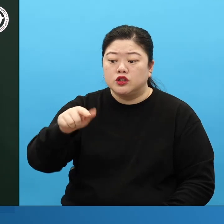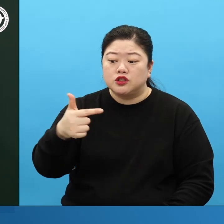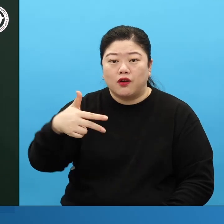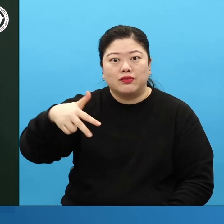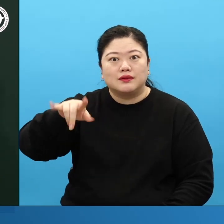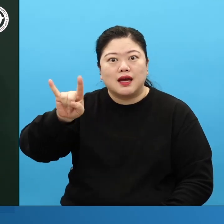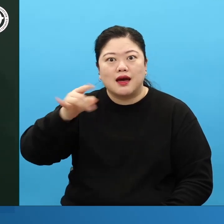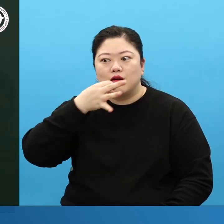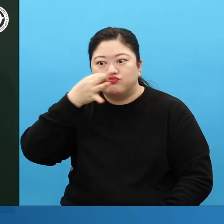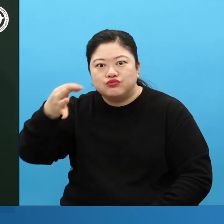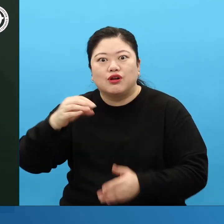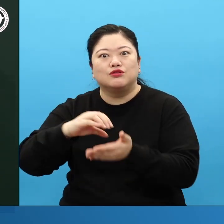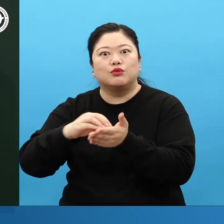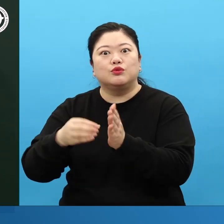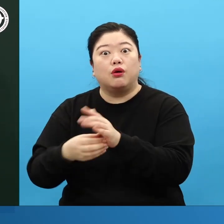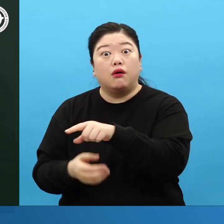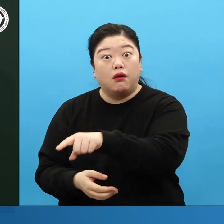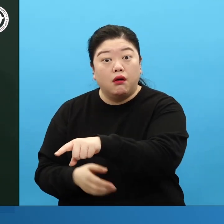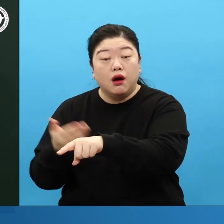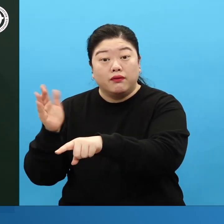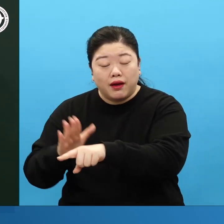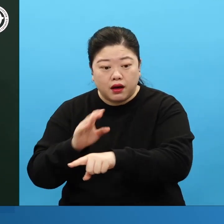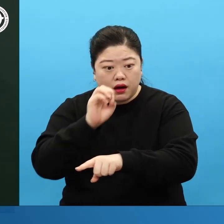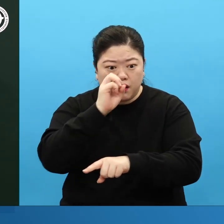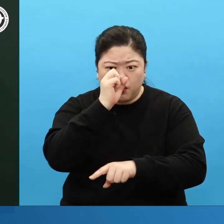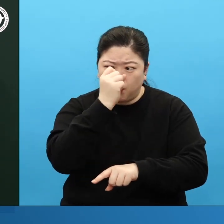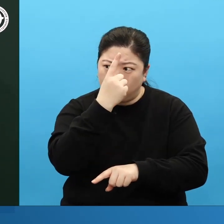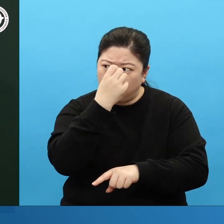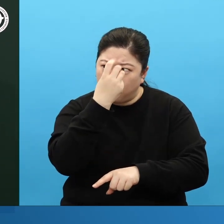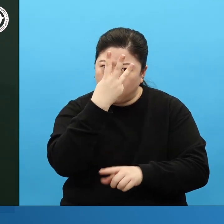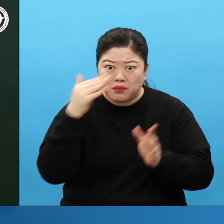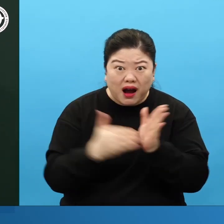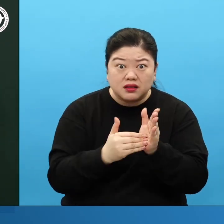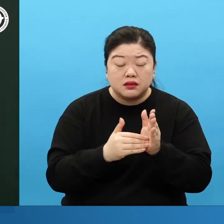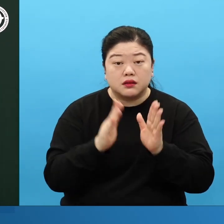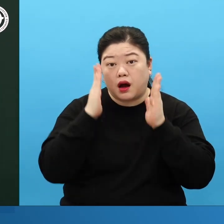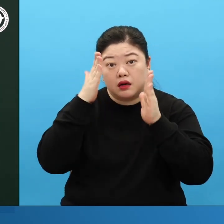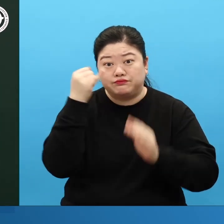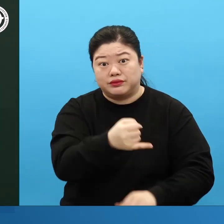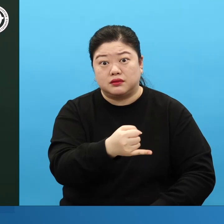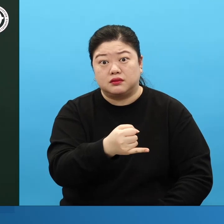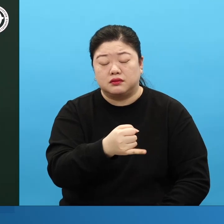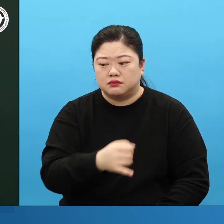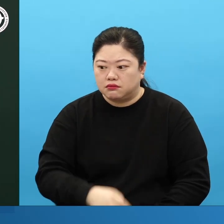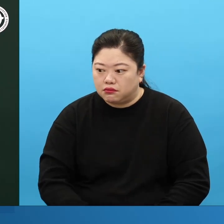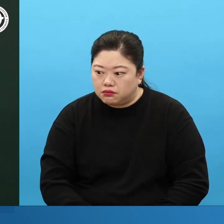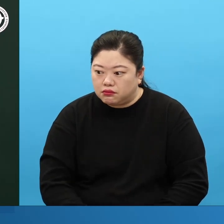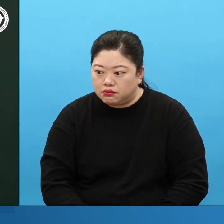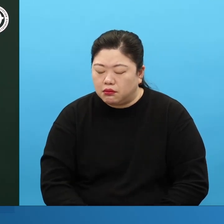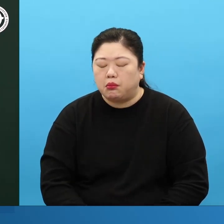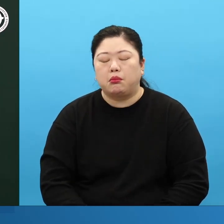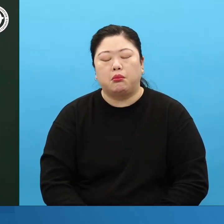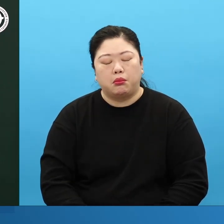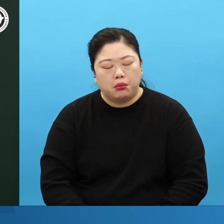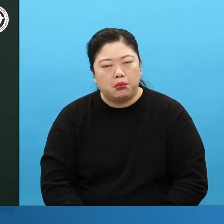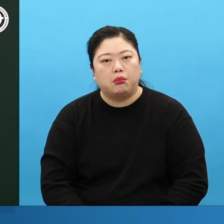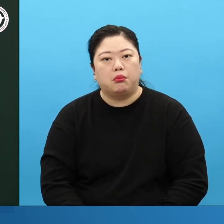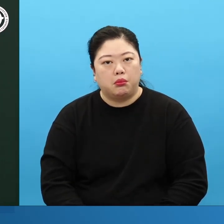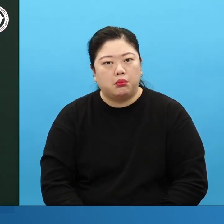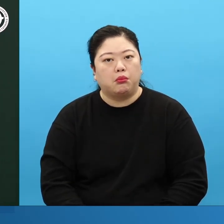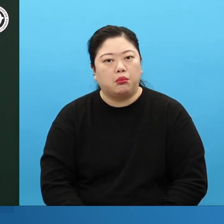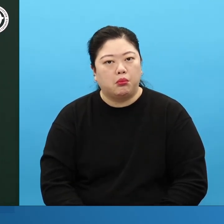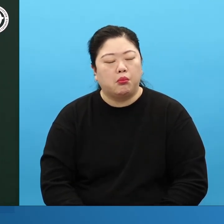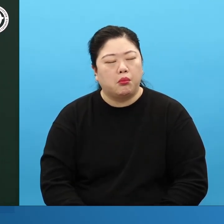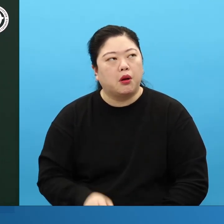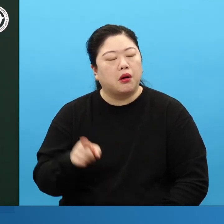그래서 막 공부는 제일 싫어했대요. Dice que 아인슈타인 고등학생 때까지. Que a Einstein menos le gustaba era el estudiar. 그런 내용들이 나오더라고요. 그랬구나. Y aparecía